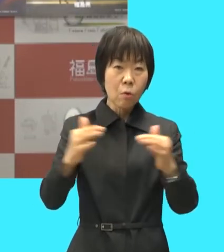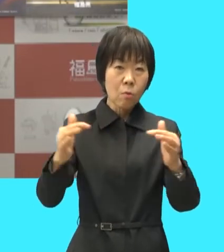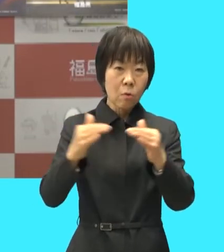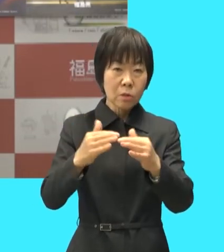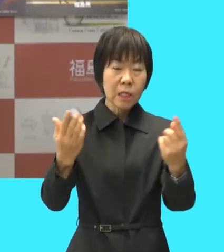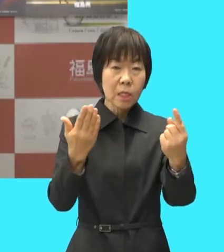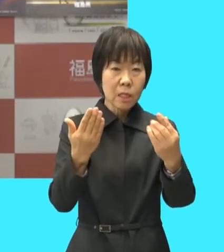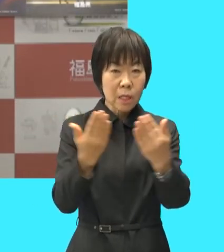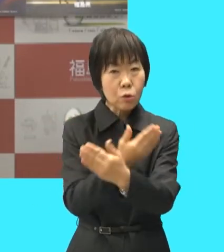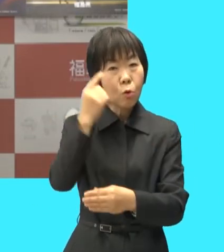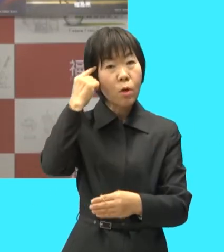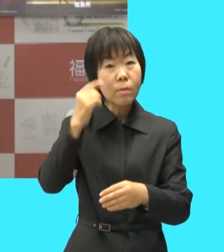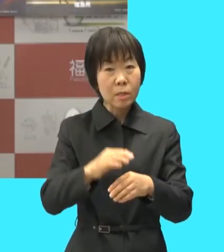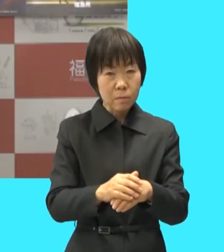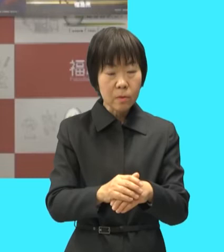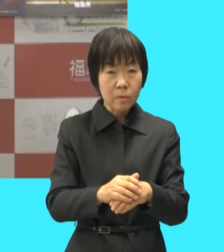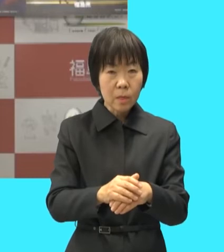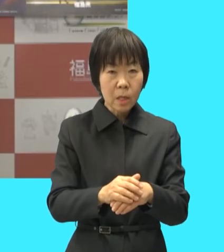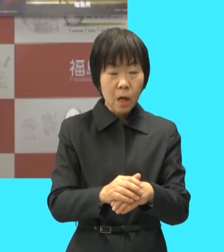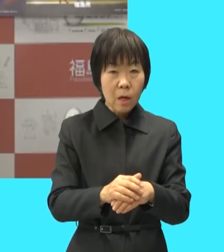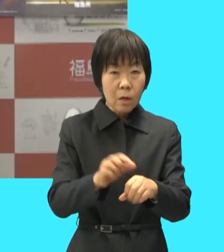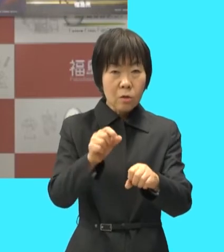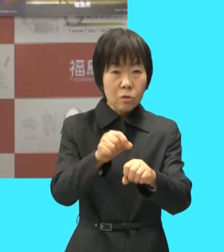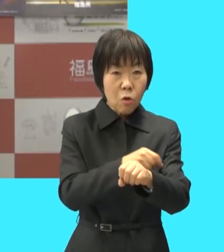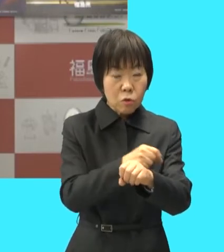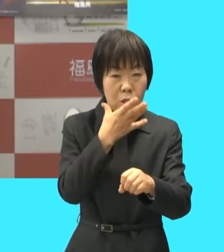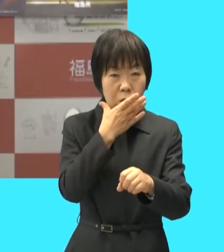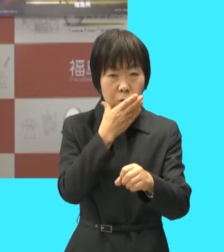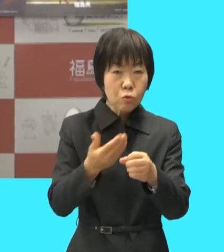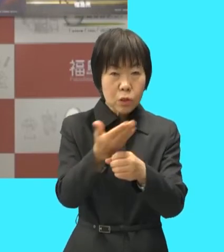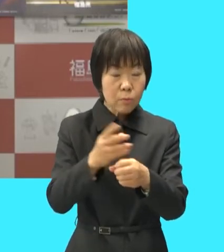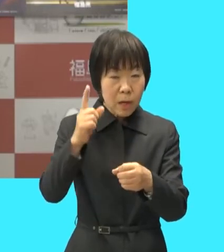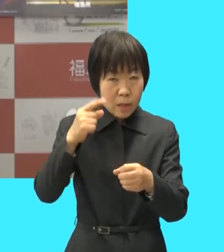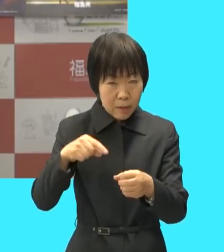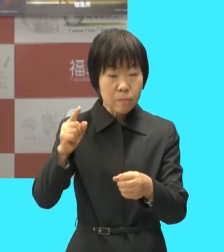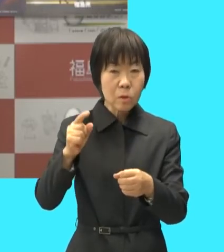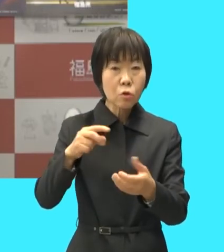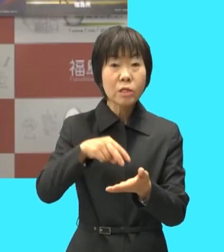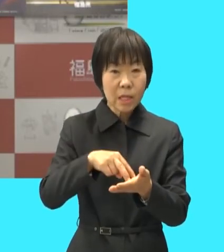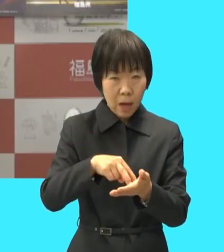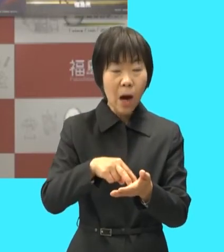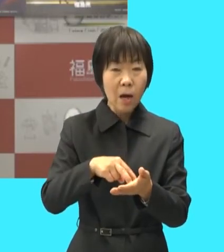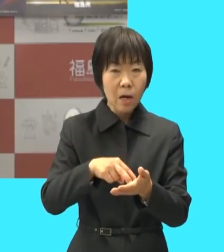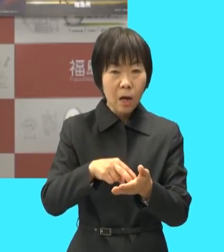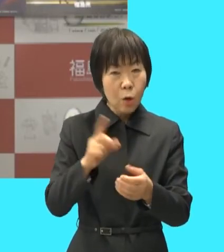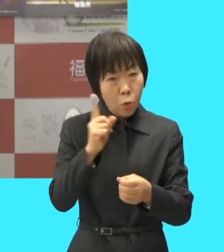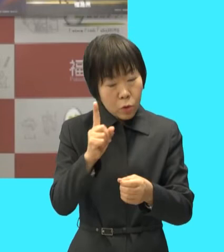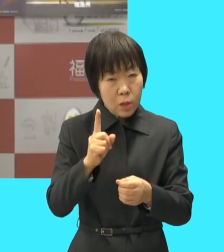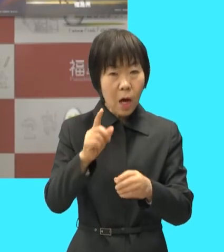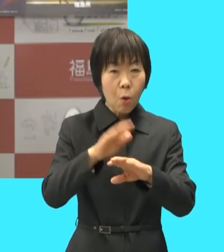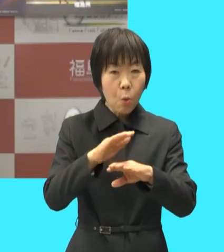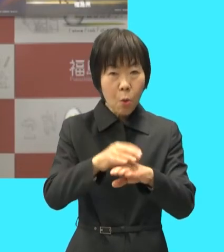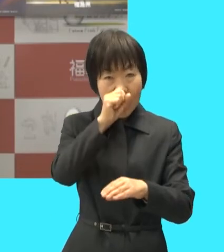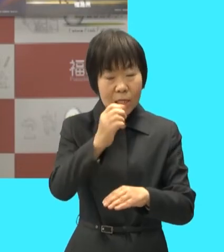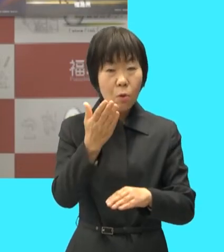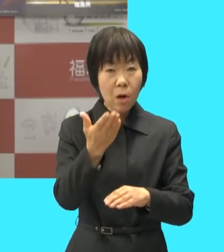ってくるかと思います。そういった点で特に福島県地方部の広域自治体として、どういったあり方が